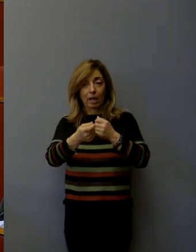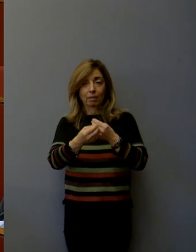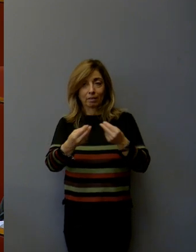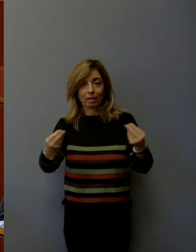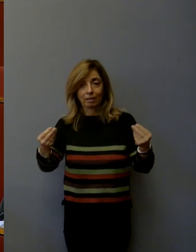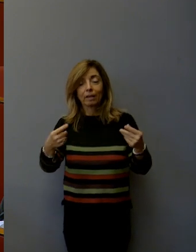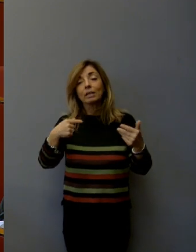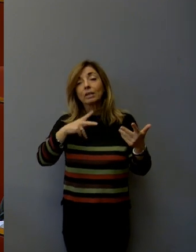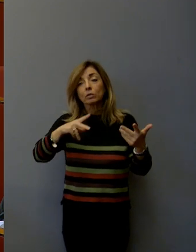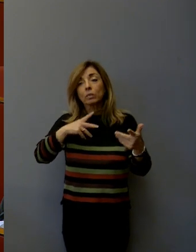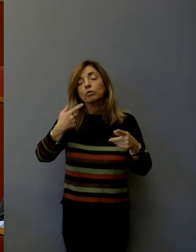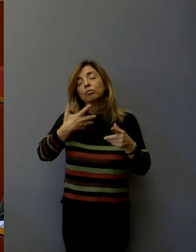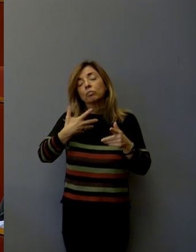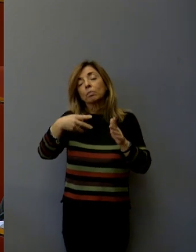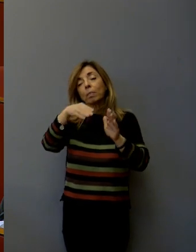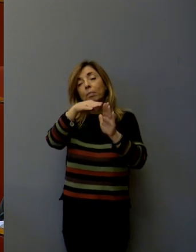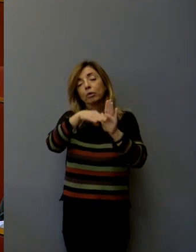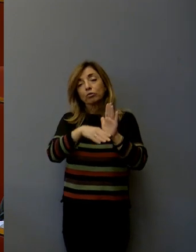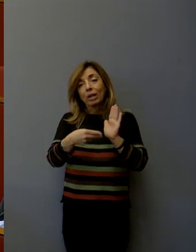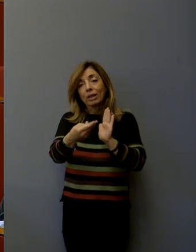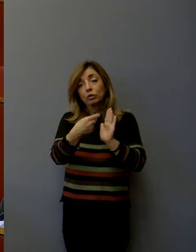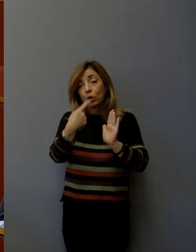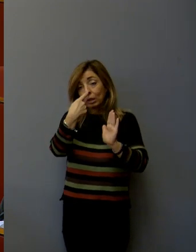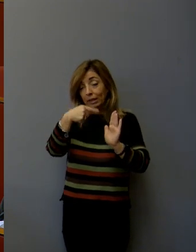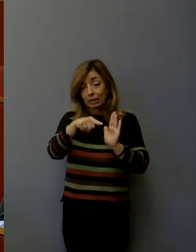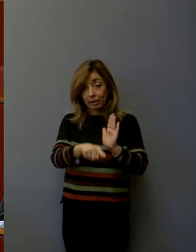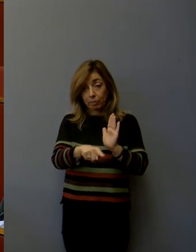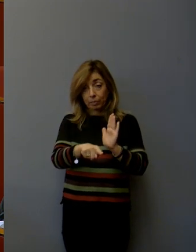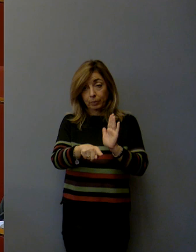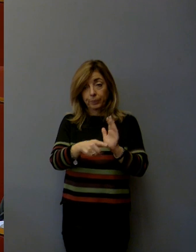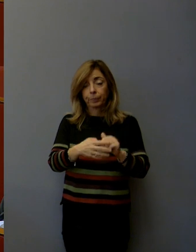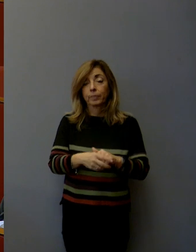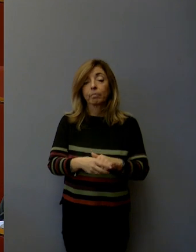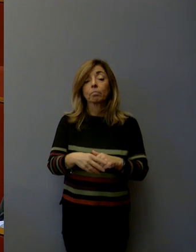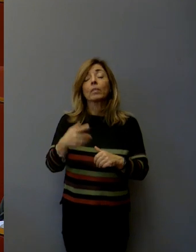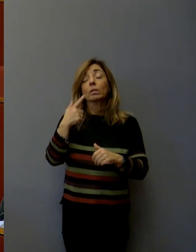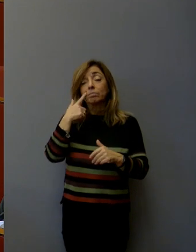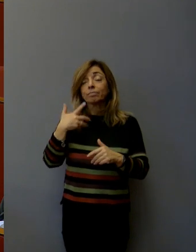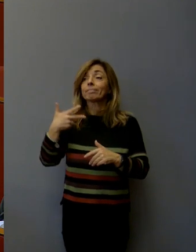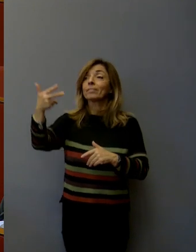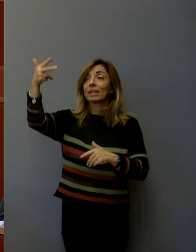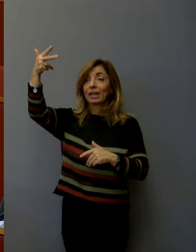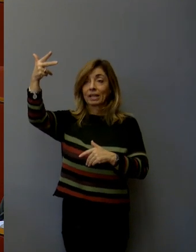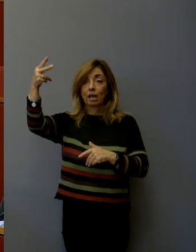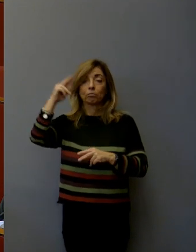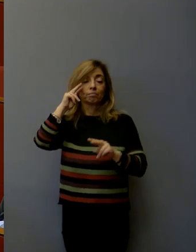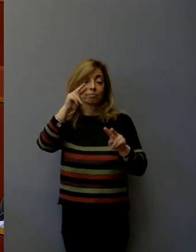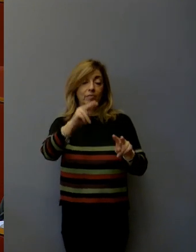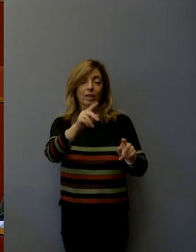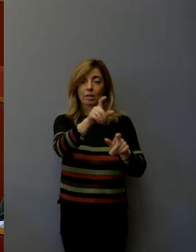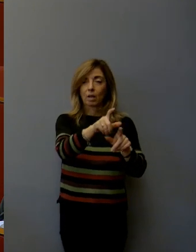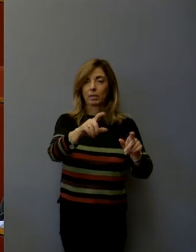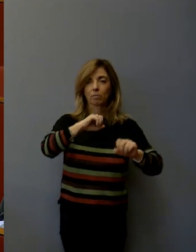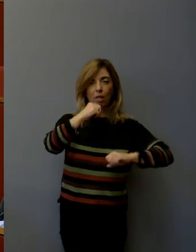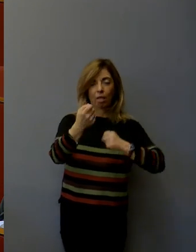altrimenti manca sempre un pezzo quindi se ho la telecamera che vede i comportamenti di inciviltà ma